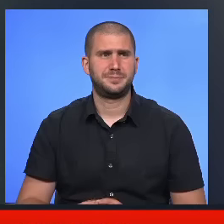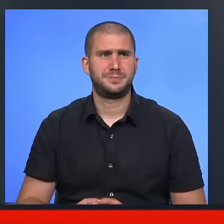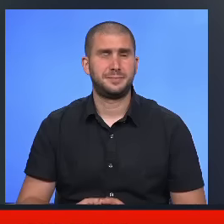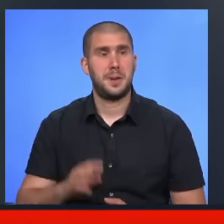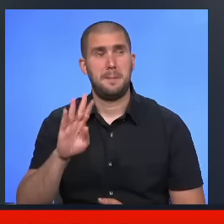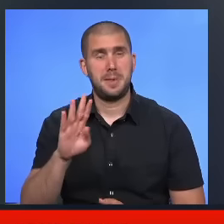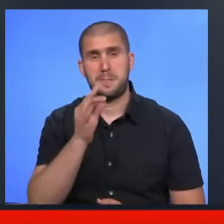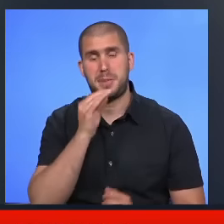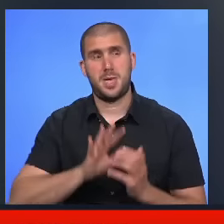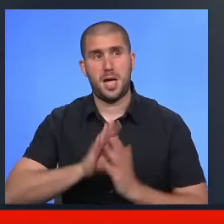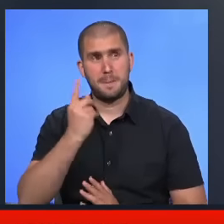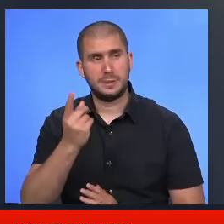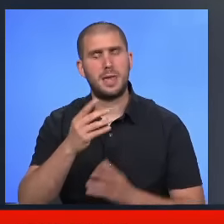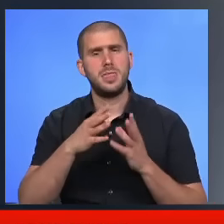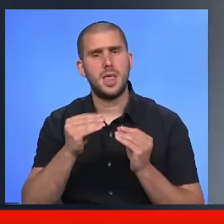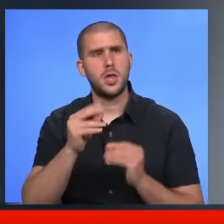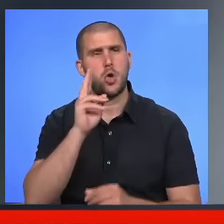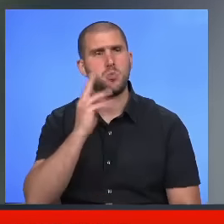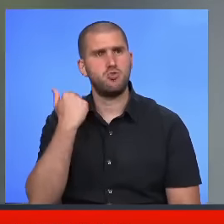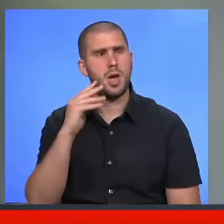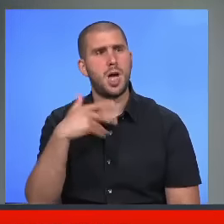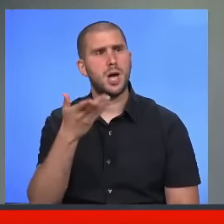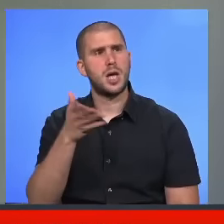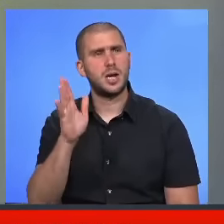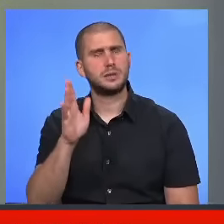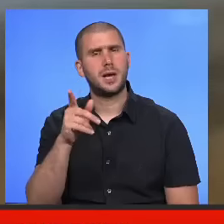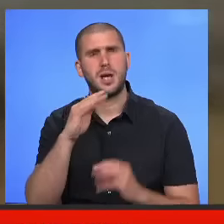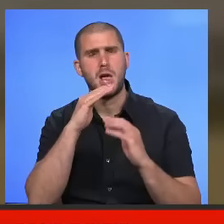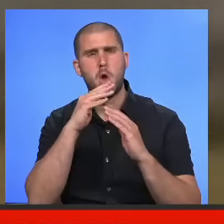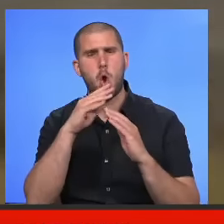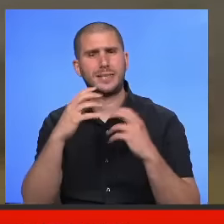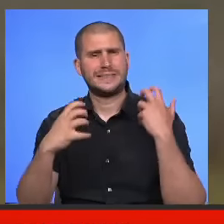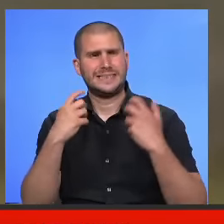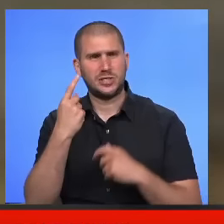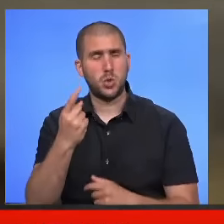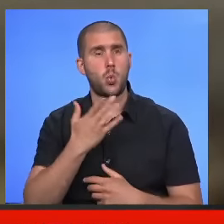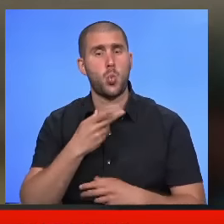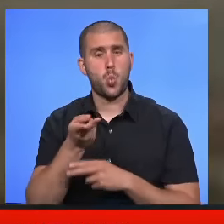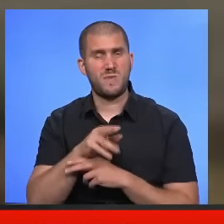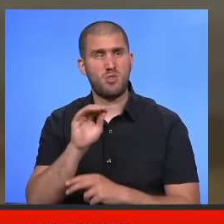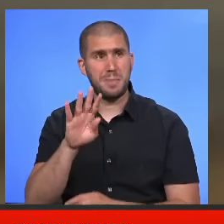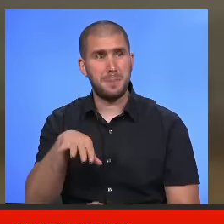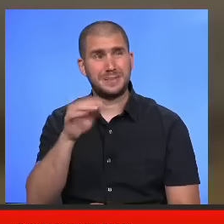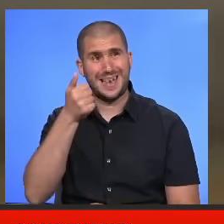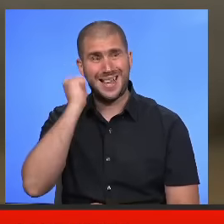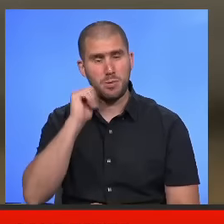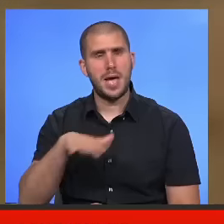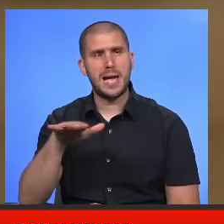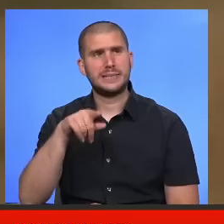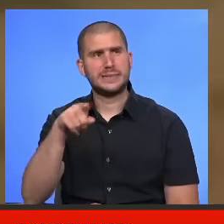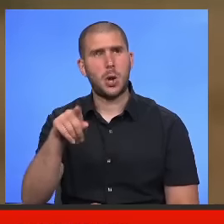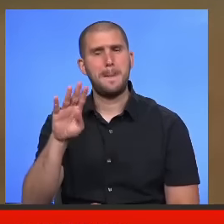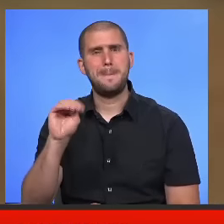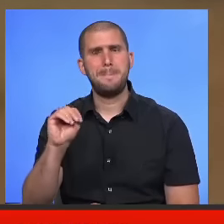בנימין בן ה-14 נעדר ביום שישי, לאחר שיצא לראות את הצאן. גופתו של בנימין נמצא אתמול באזור המאחז